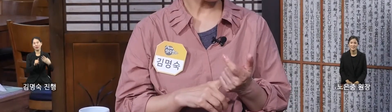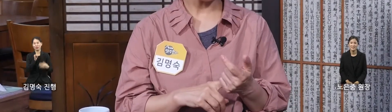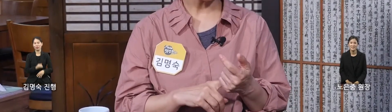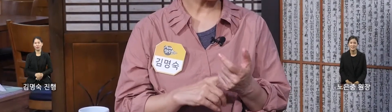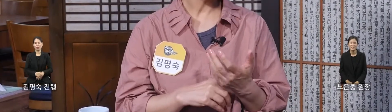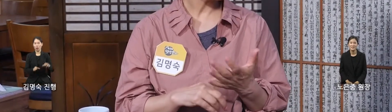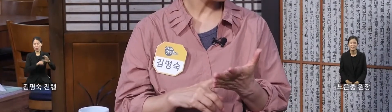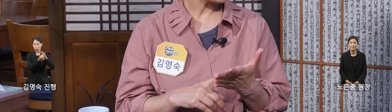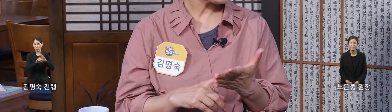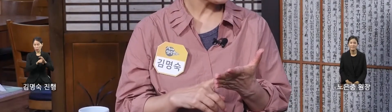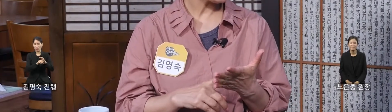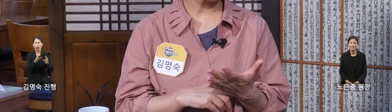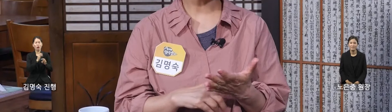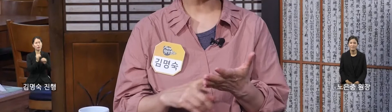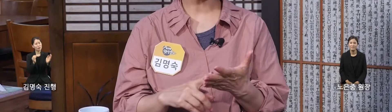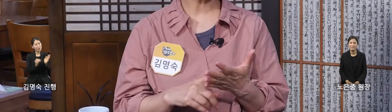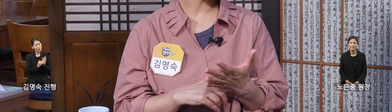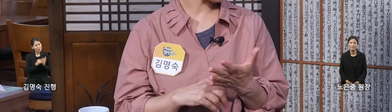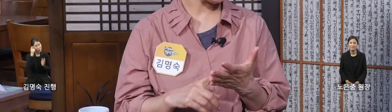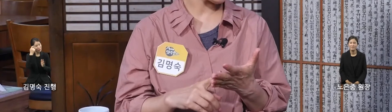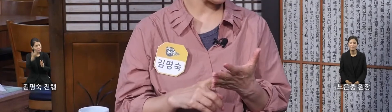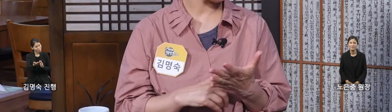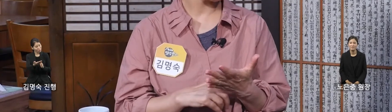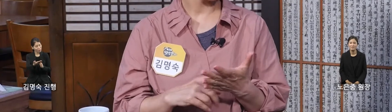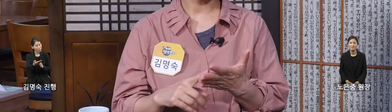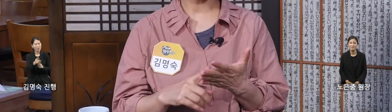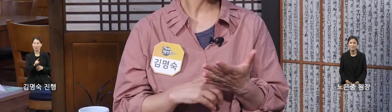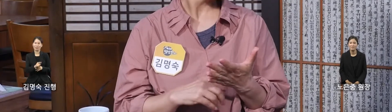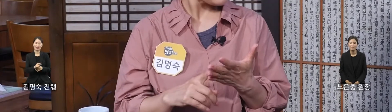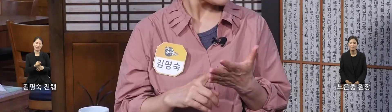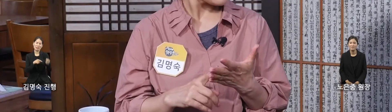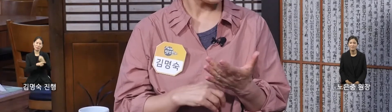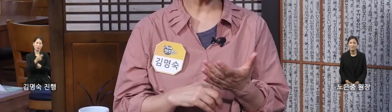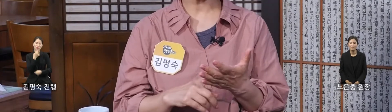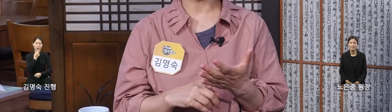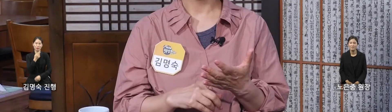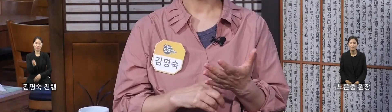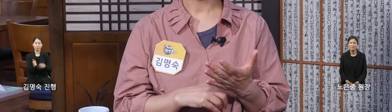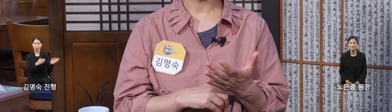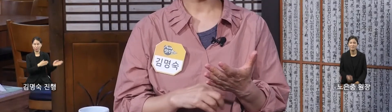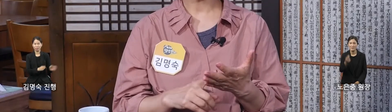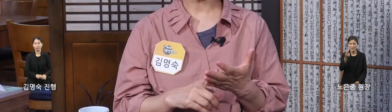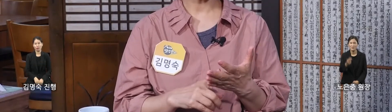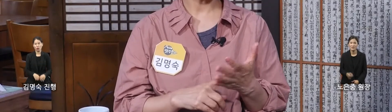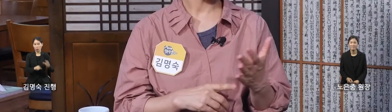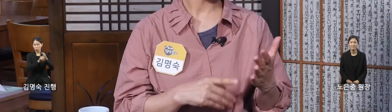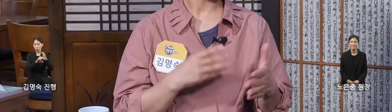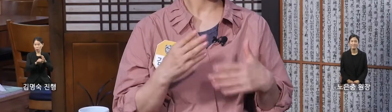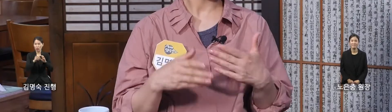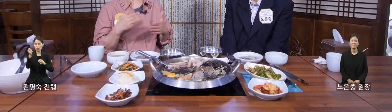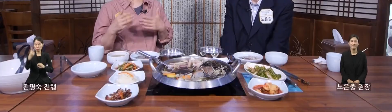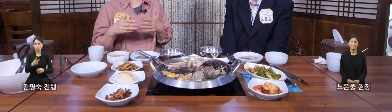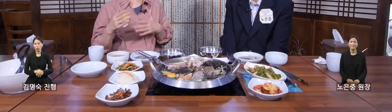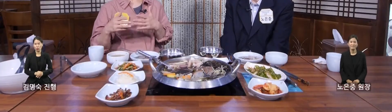그러니까 코로나 언제 끝날까요? 네. 라는 그 질문은 사실상 그렇죠. 큰 의미가 없다. 의미가 왜냐하면 네. 저희들이 코로나뿐만이